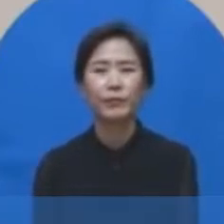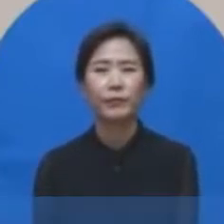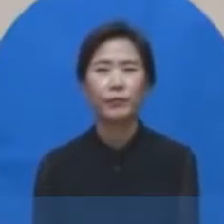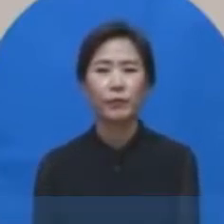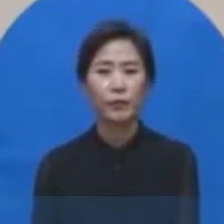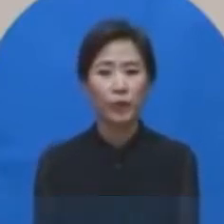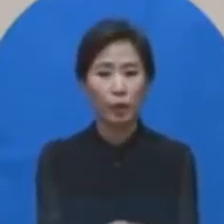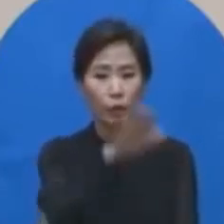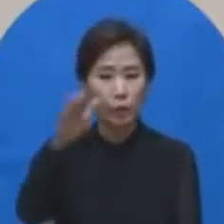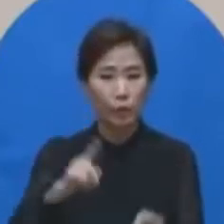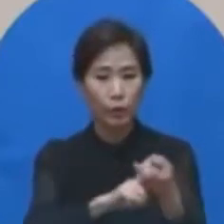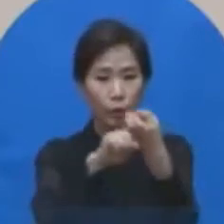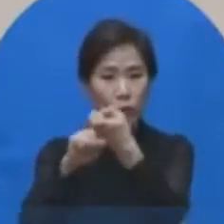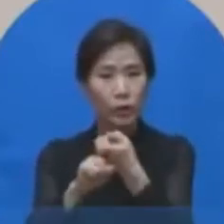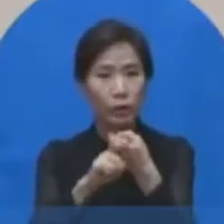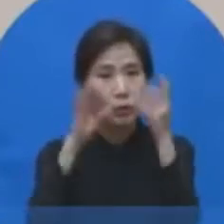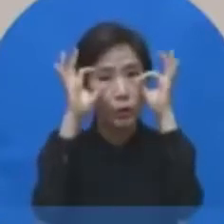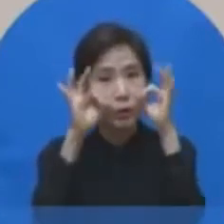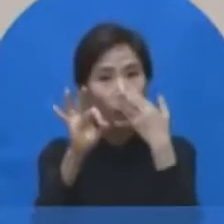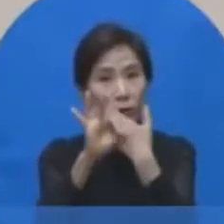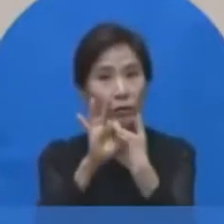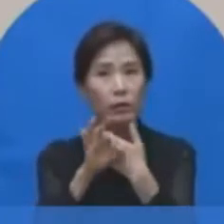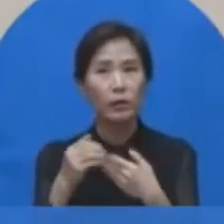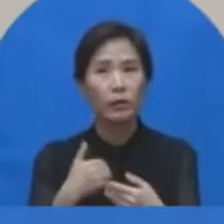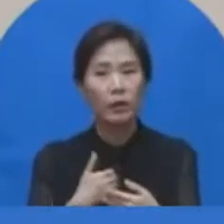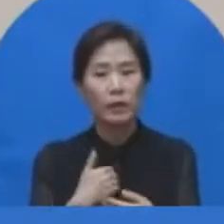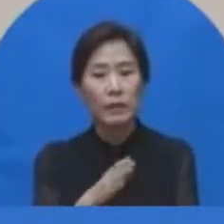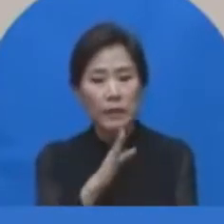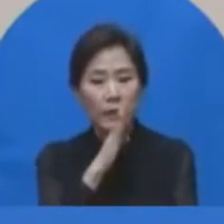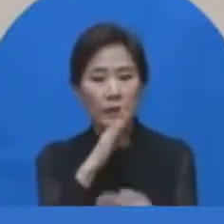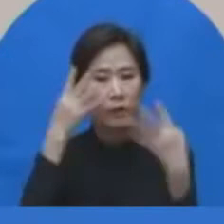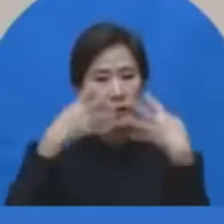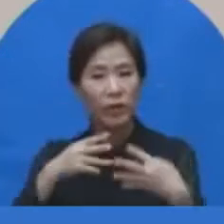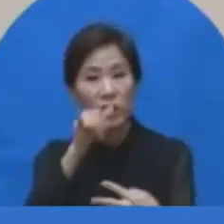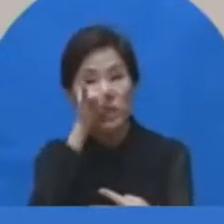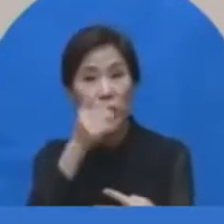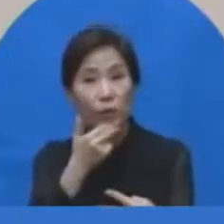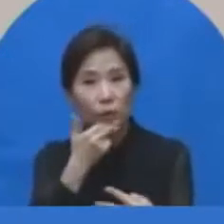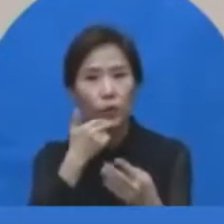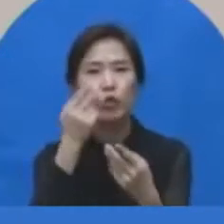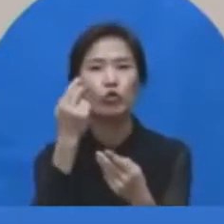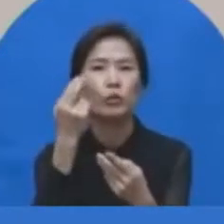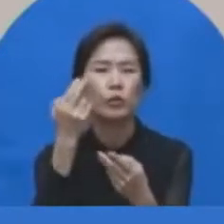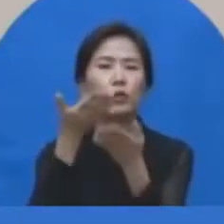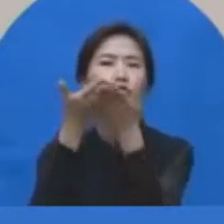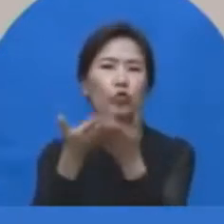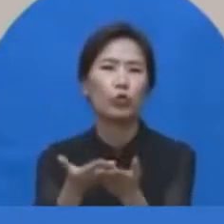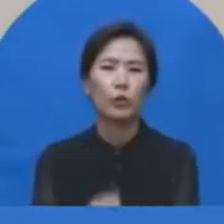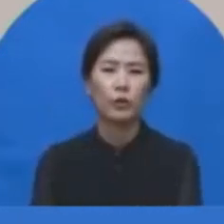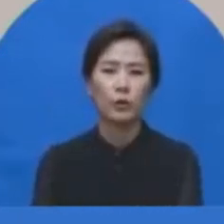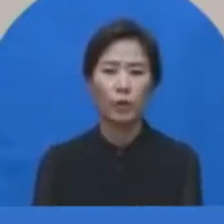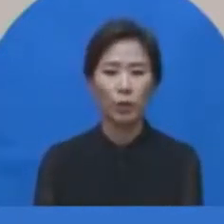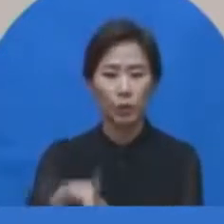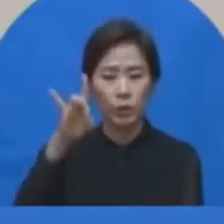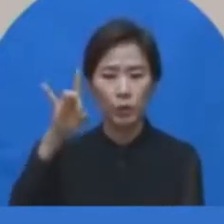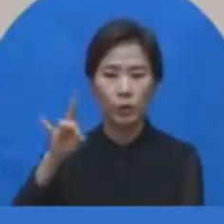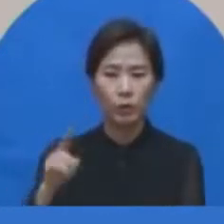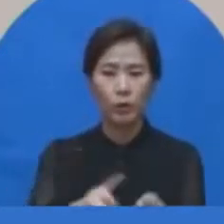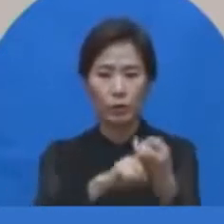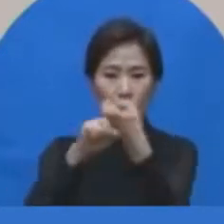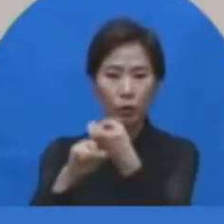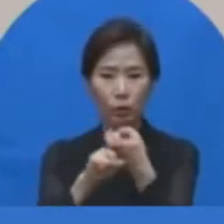우리 노동조합에서는 굉장히 중요합니다. 노동조합의 요건으로 실체적 요건과